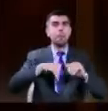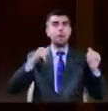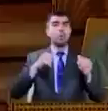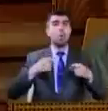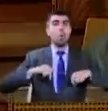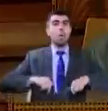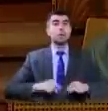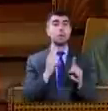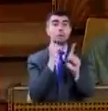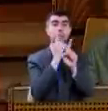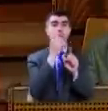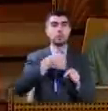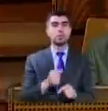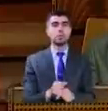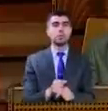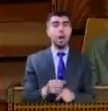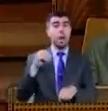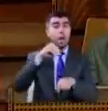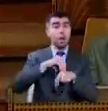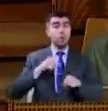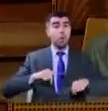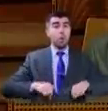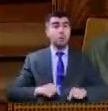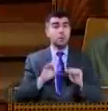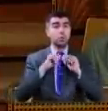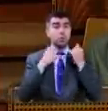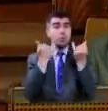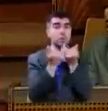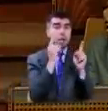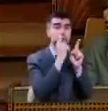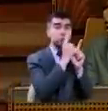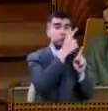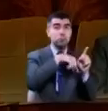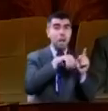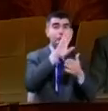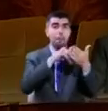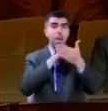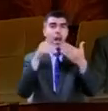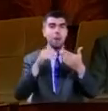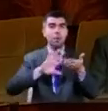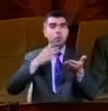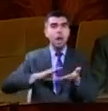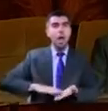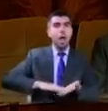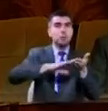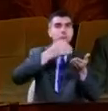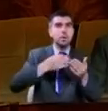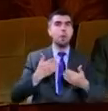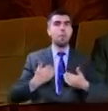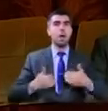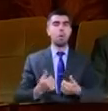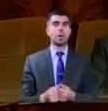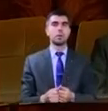المختصة. إحداث لجنة وزارية مكلفة بتتبع تنفيذ مختلف البرامج المتعلقة بالنهوض بحقوق الأشخاص في وضعية إعاقة،